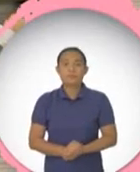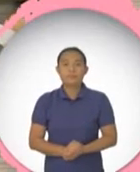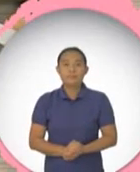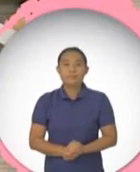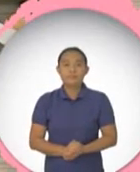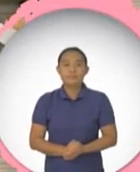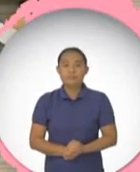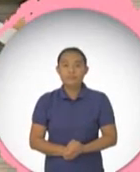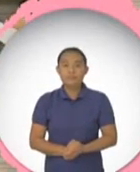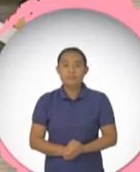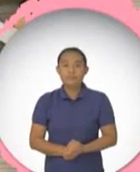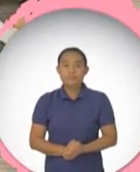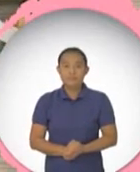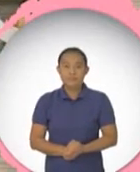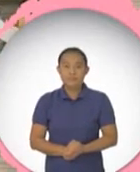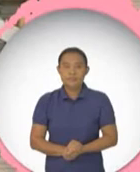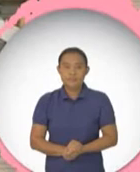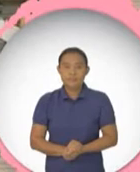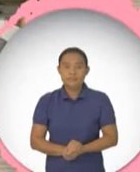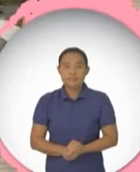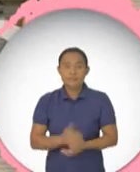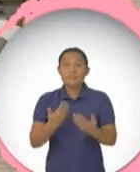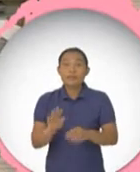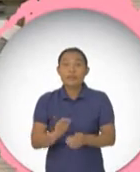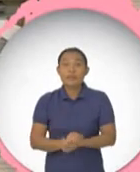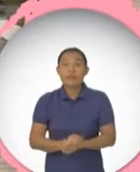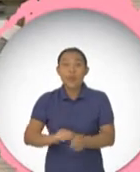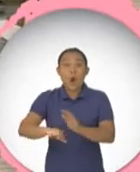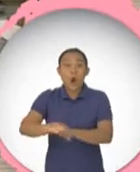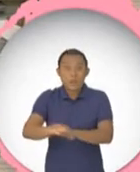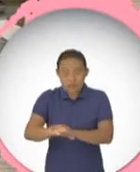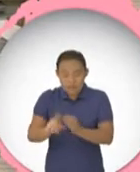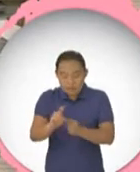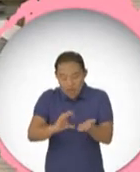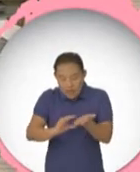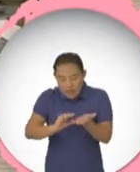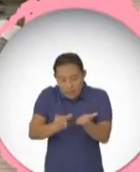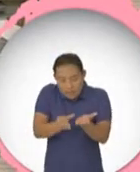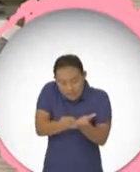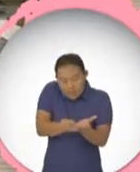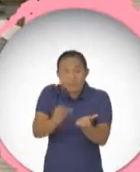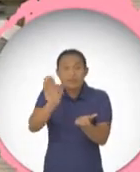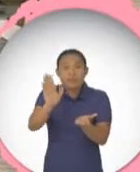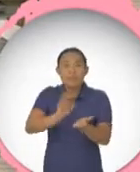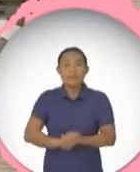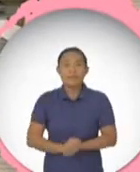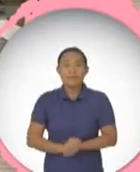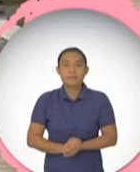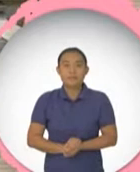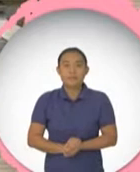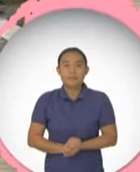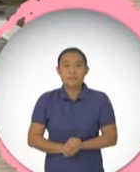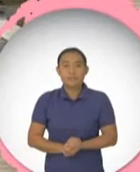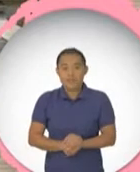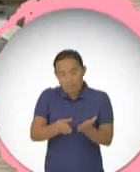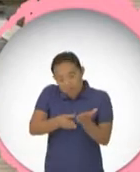แต่จะเห็นว่าตรงหน้าตัดมันเป็นชั้นๆอย่าเอามือไปบีบมันนะคะไม่งั้นชั้นที่เรารีดเอาไว้อะค่ะมันก็จะ